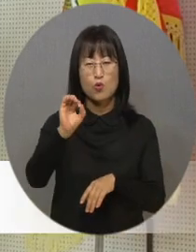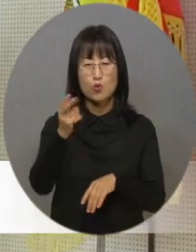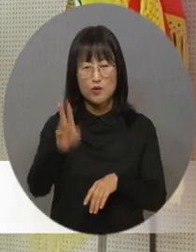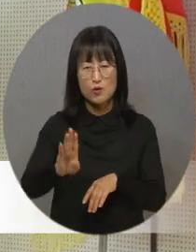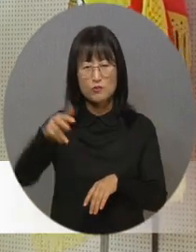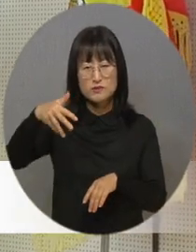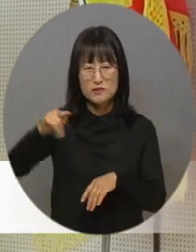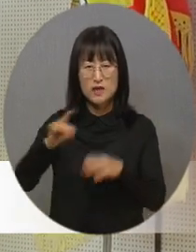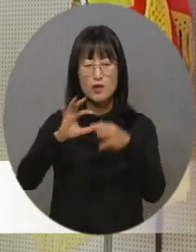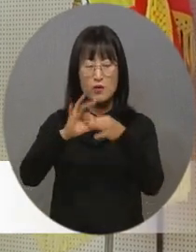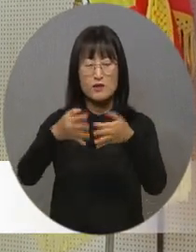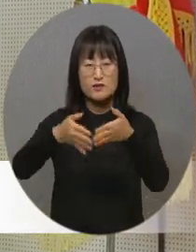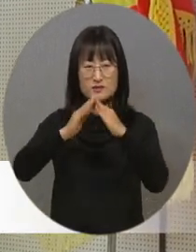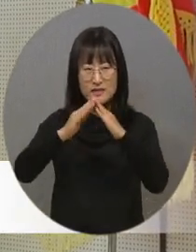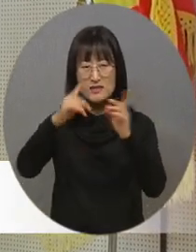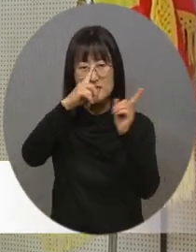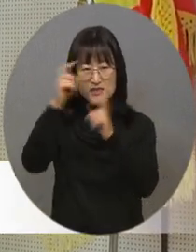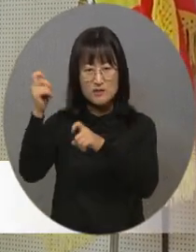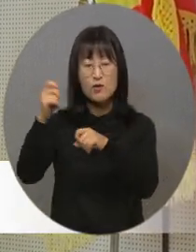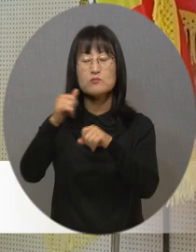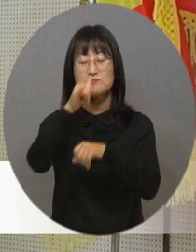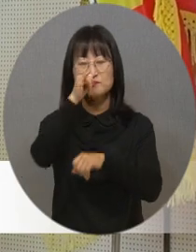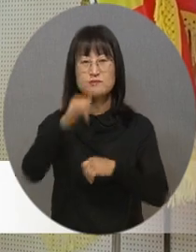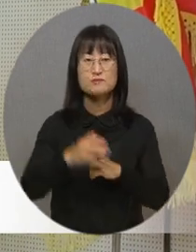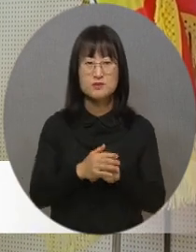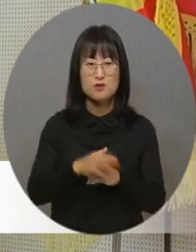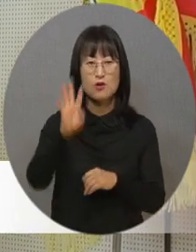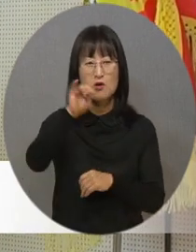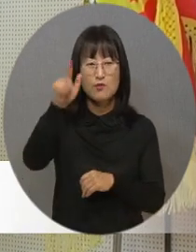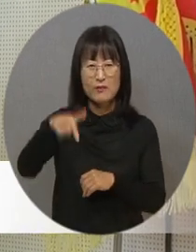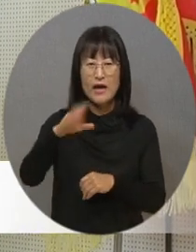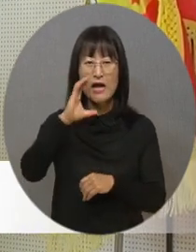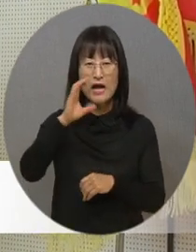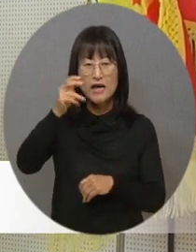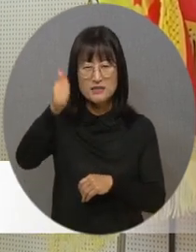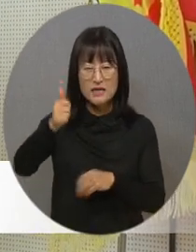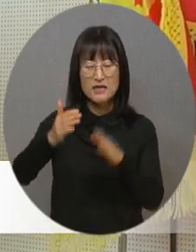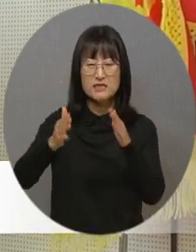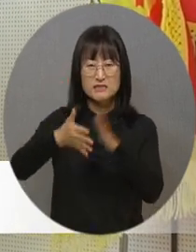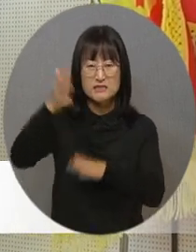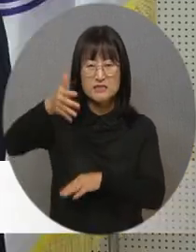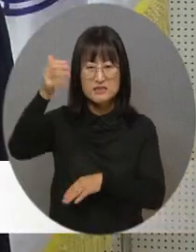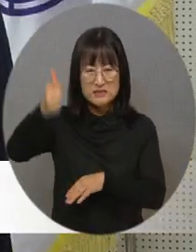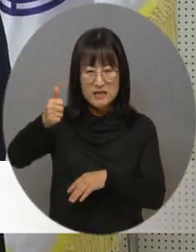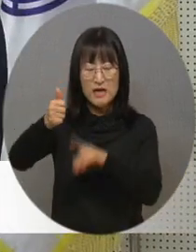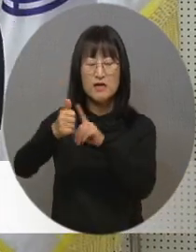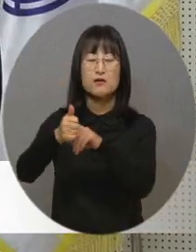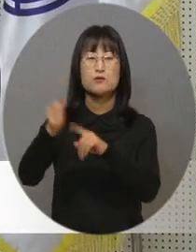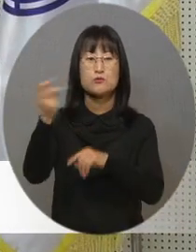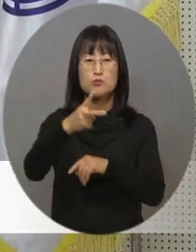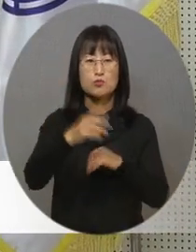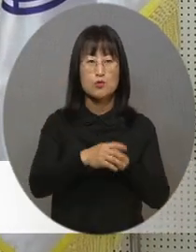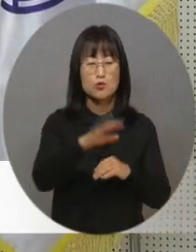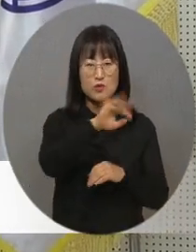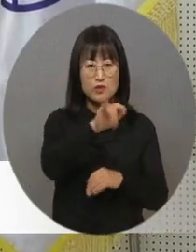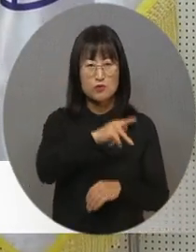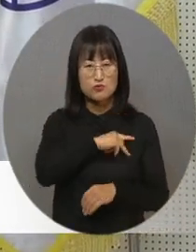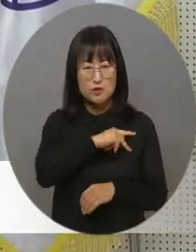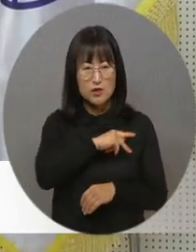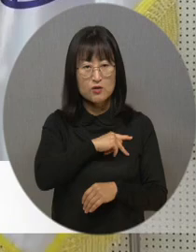진행되었습니다. 이날 행사에는 박경기 아산시장, 김희영 아산시의장, 이명수